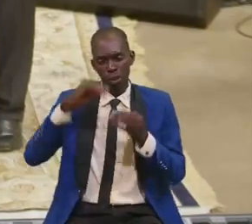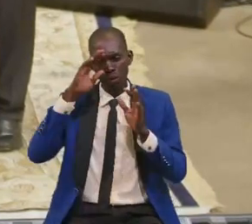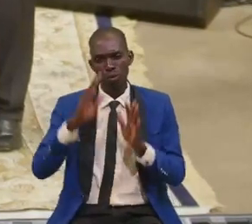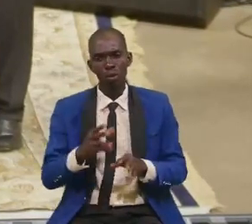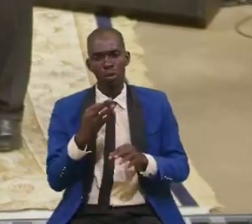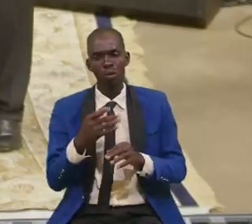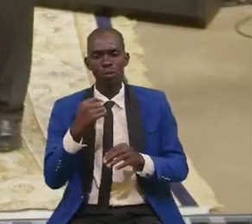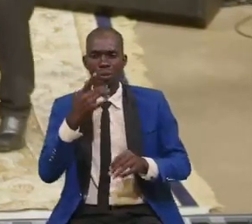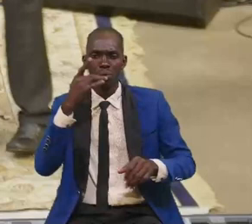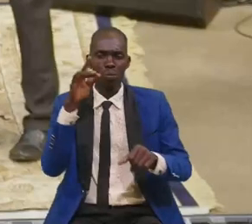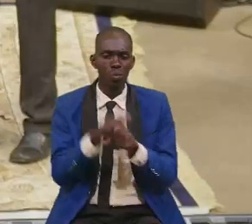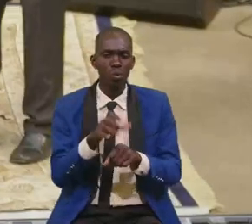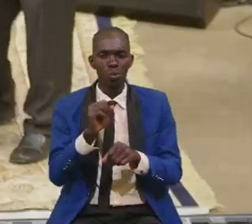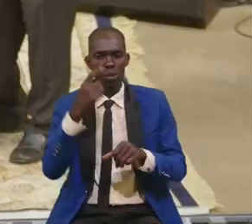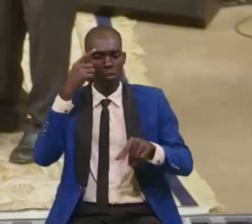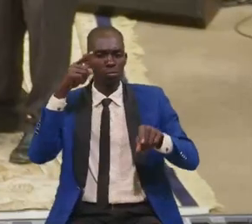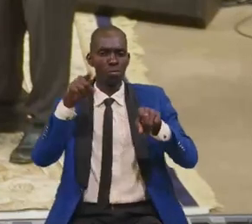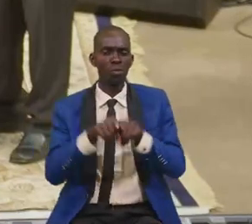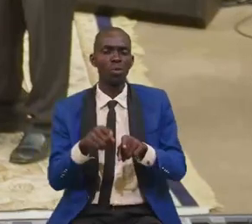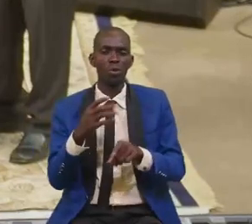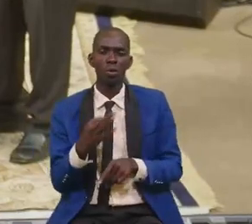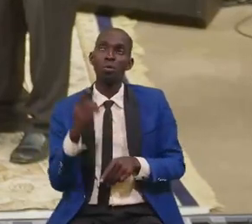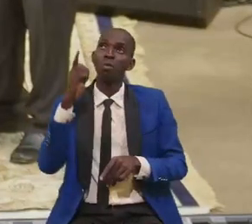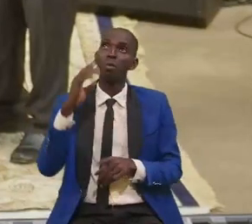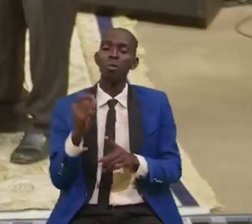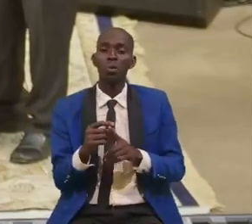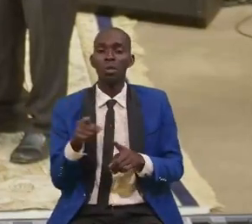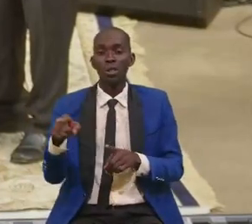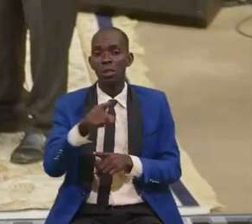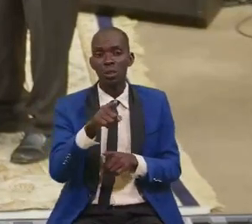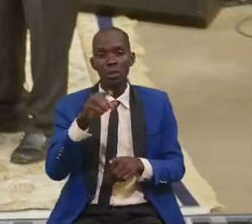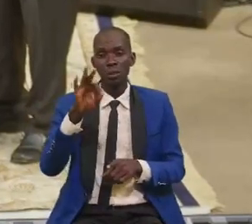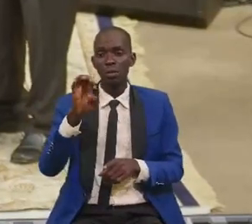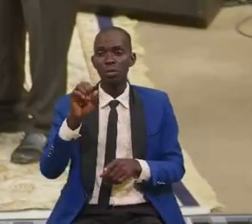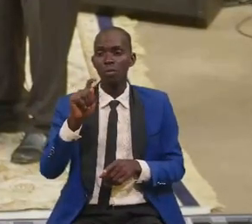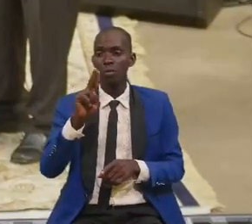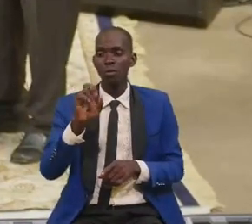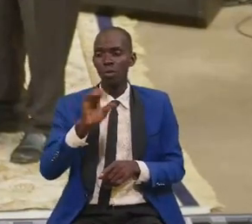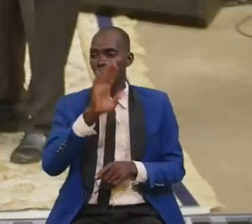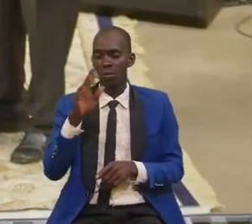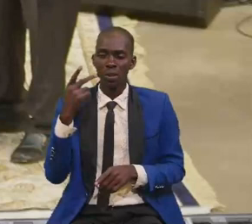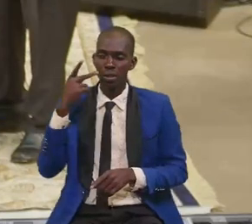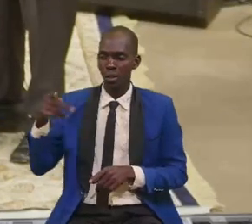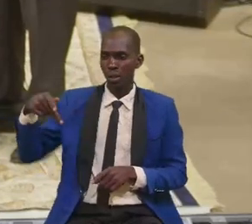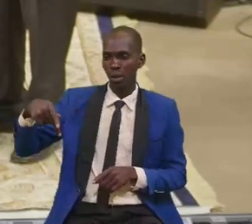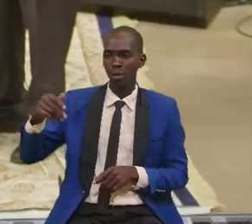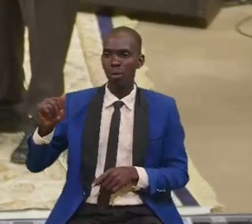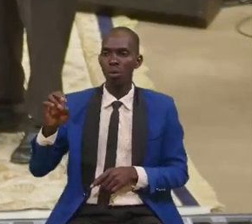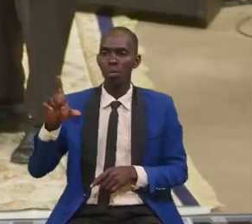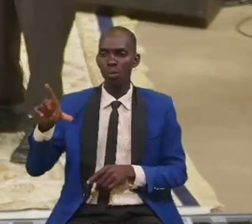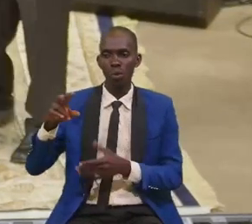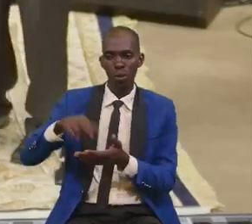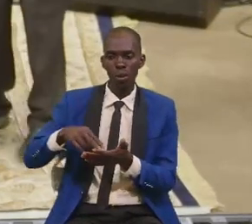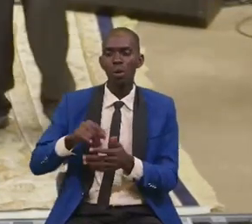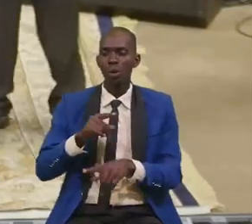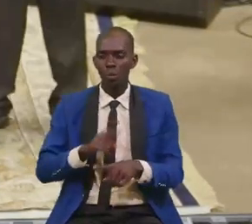que Dieu avait fait. Vous ne le voyez pas quand il étudie, mais quand il sort, et maintenant il parle aux gens. Ils ont compris